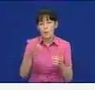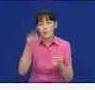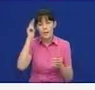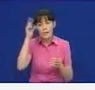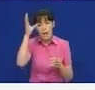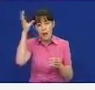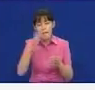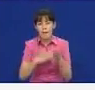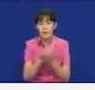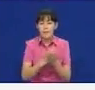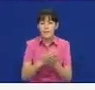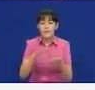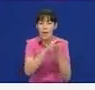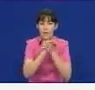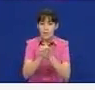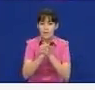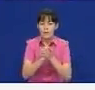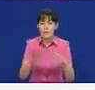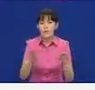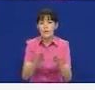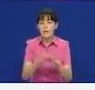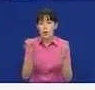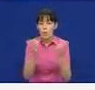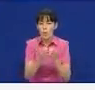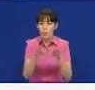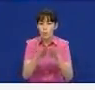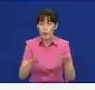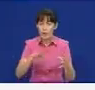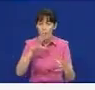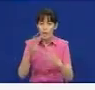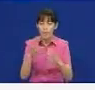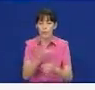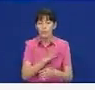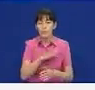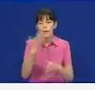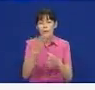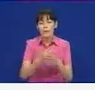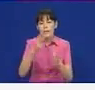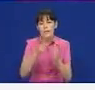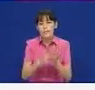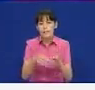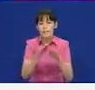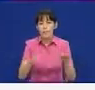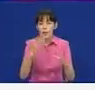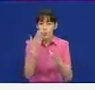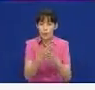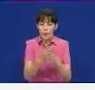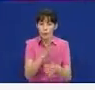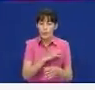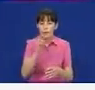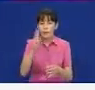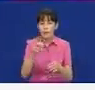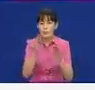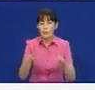ғылым қызметкерлері кәсіподақ комитеті тарапынан 10 балаға қамқорлық көрсетілді. Демеушілер 80 балаға көмек қолын созды. 200